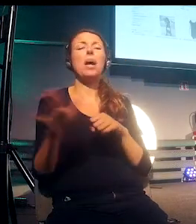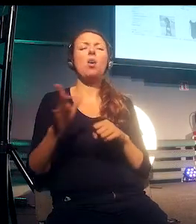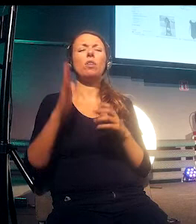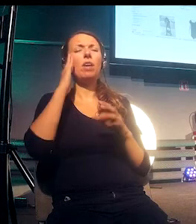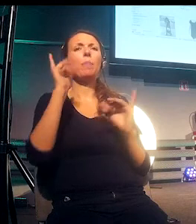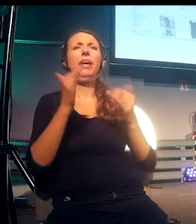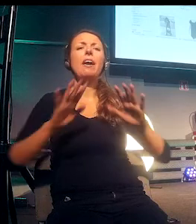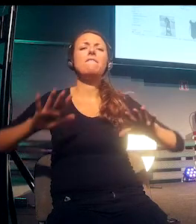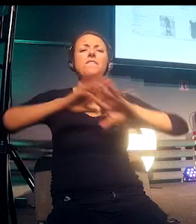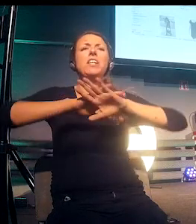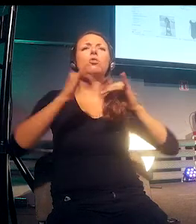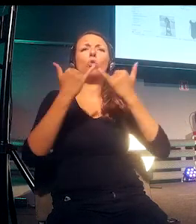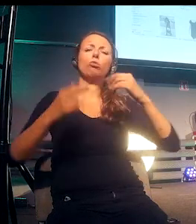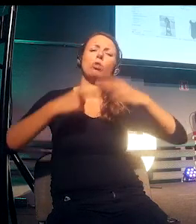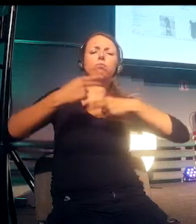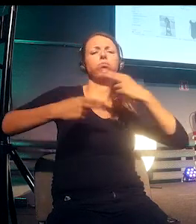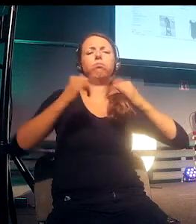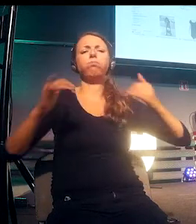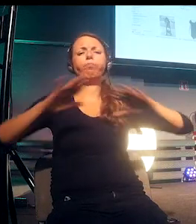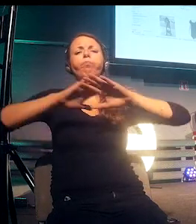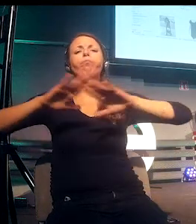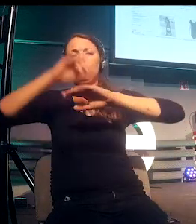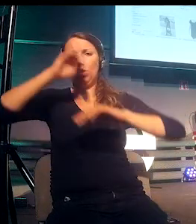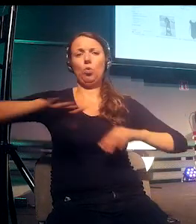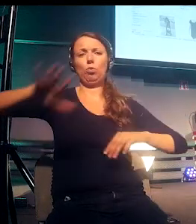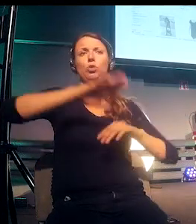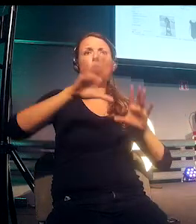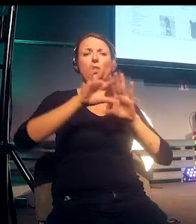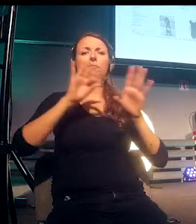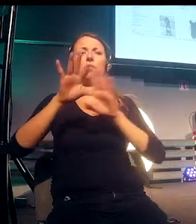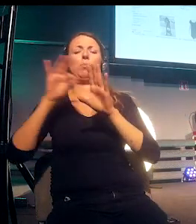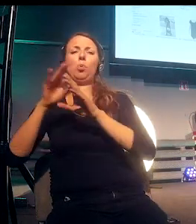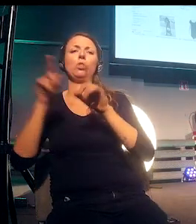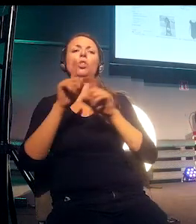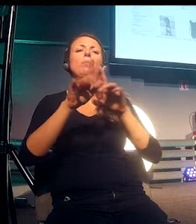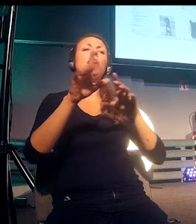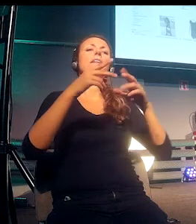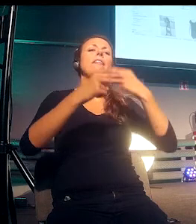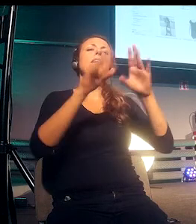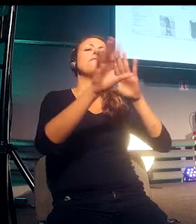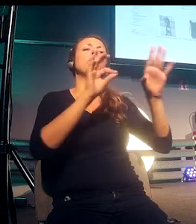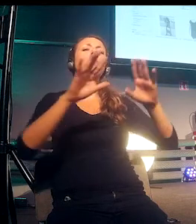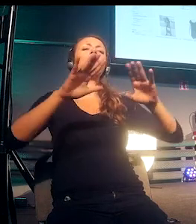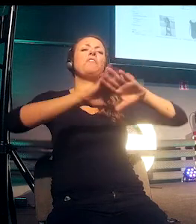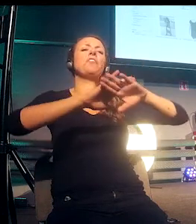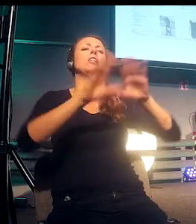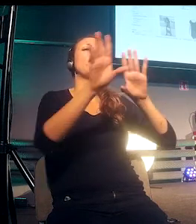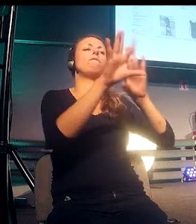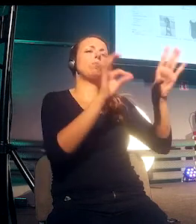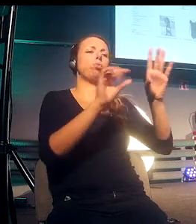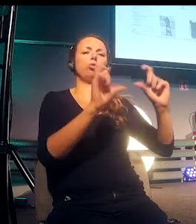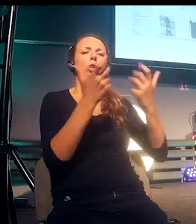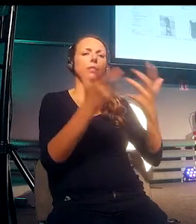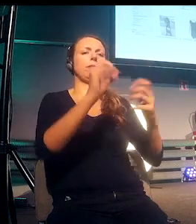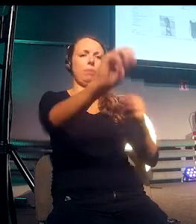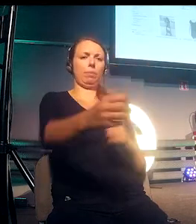filtrów, których użytkownicy będą używali do filtrowania tego kontentu. W tym drugim przypadku